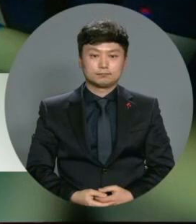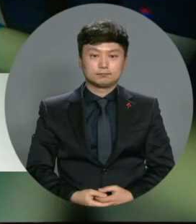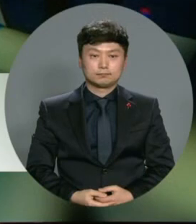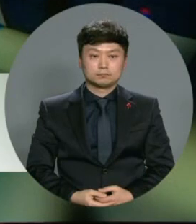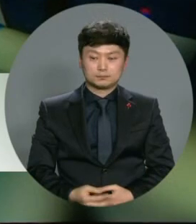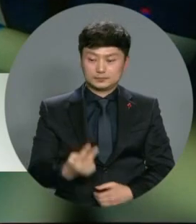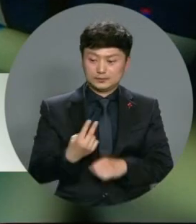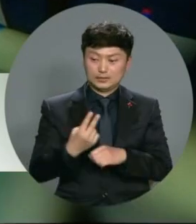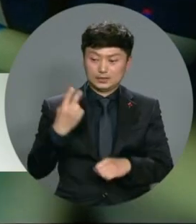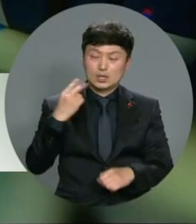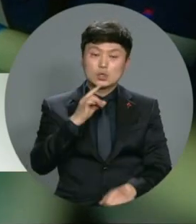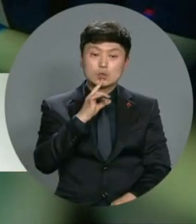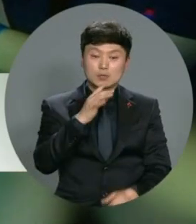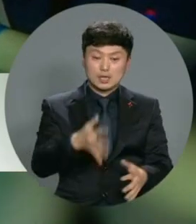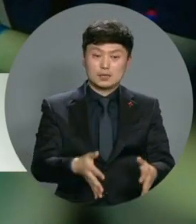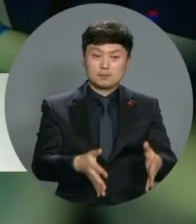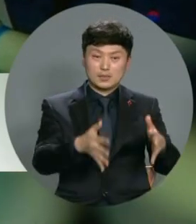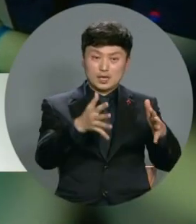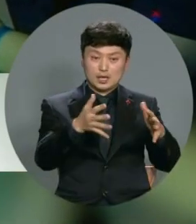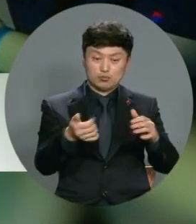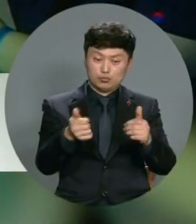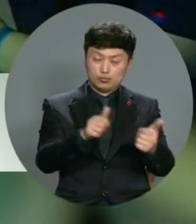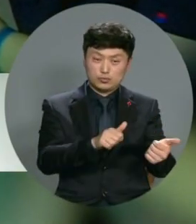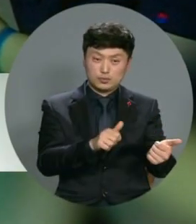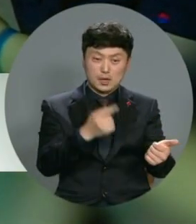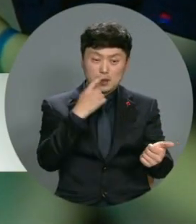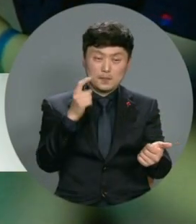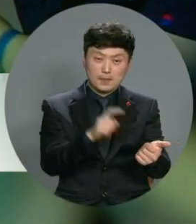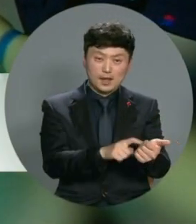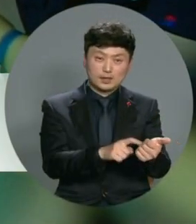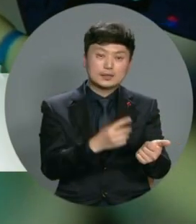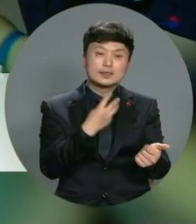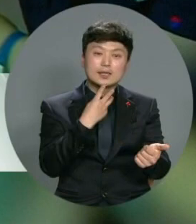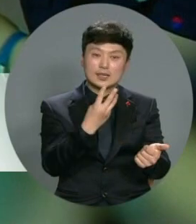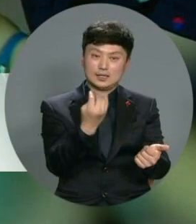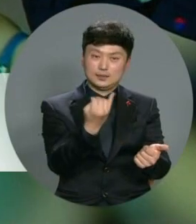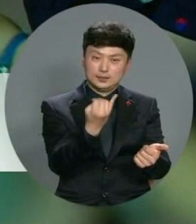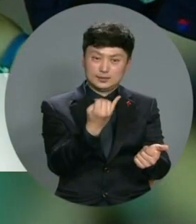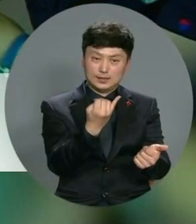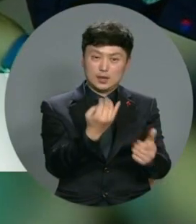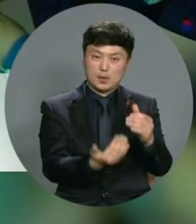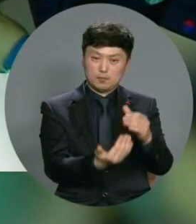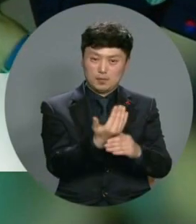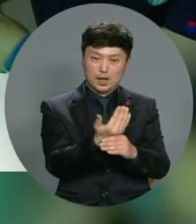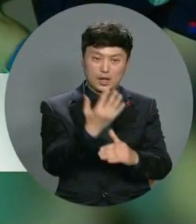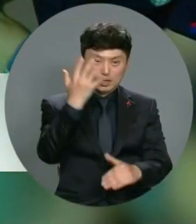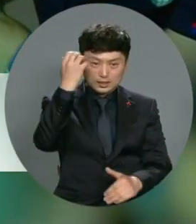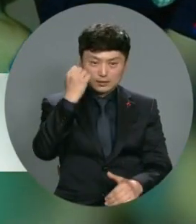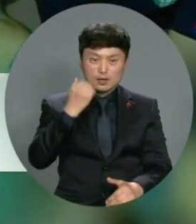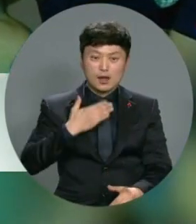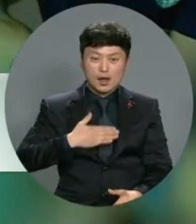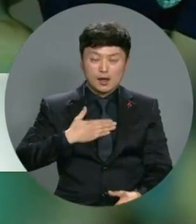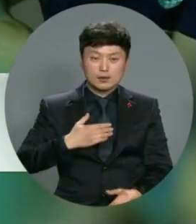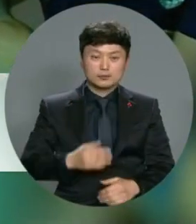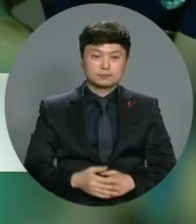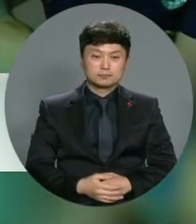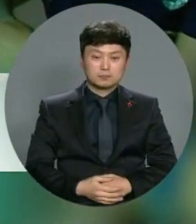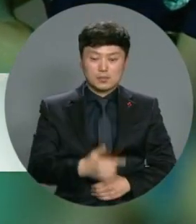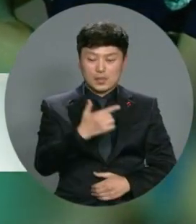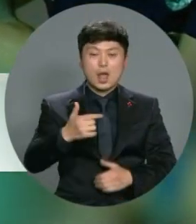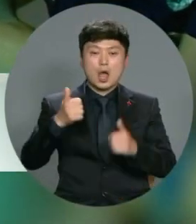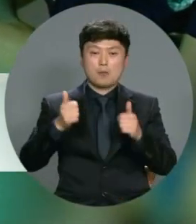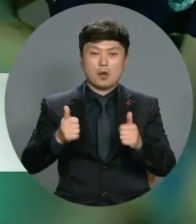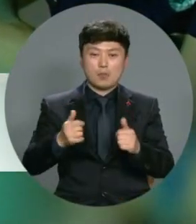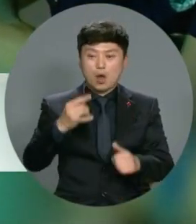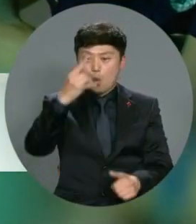2년 전 구미에 빌라에서 숨진 채 발견된 3살 여자의 사건 기억하실 텐데요 대법원이